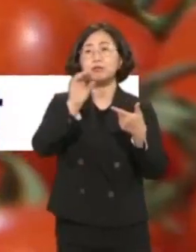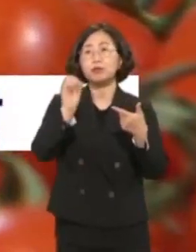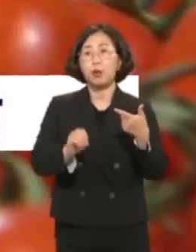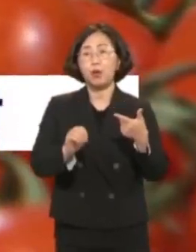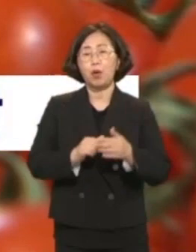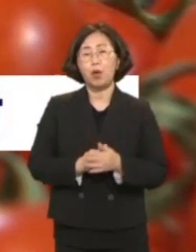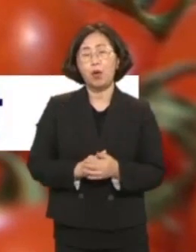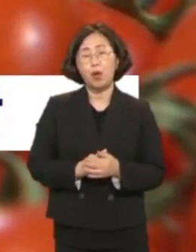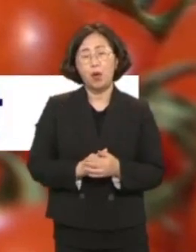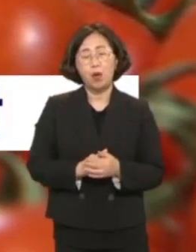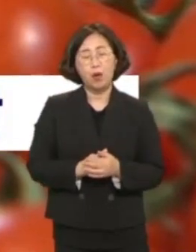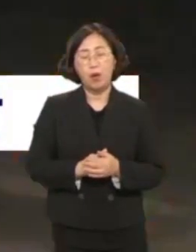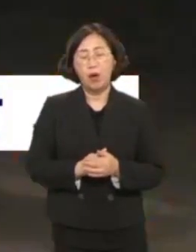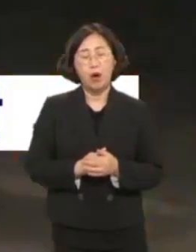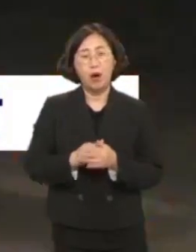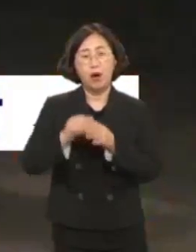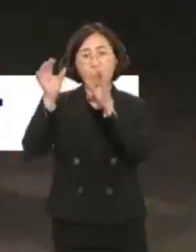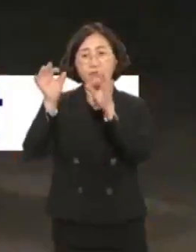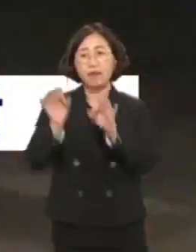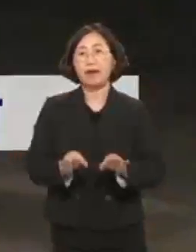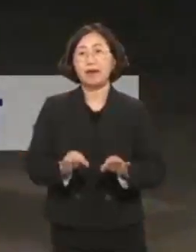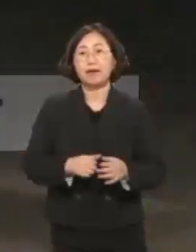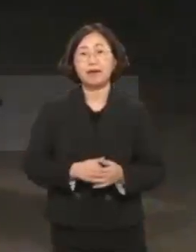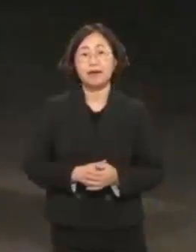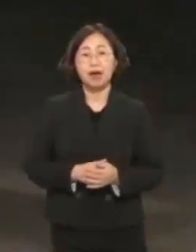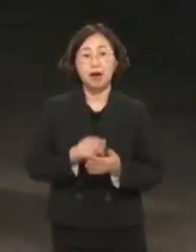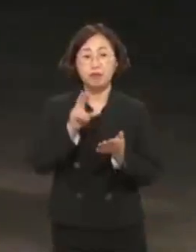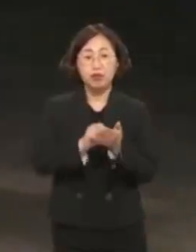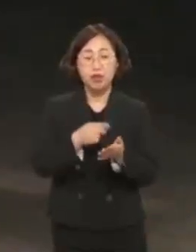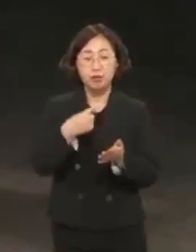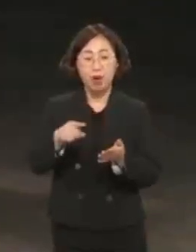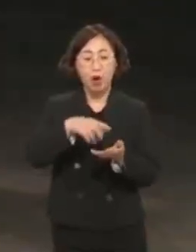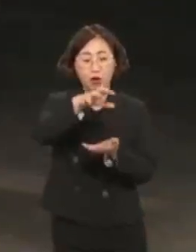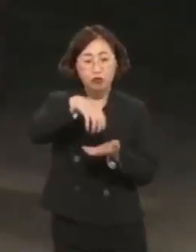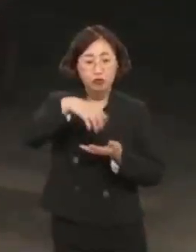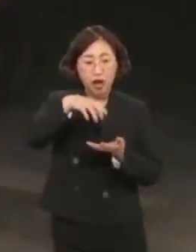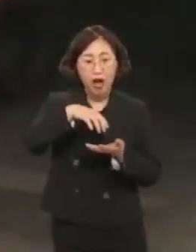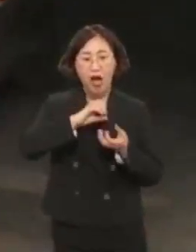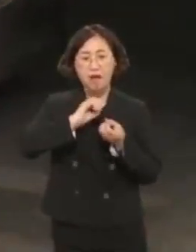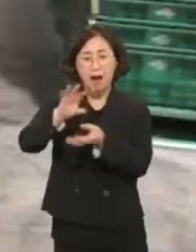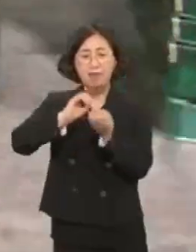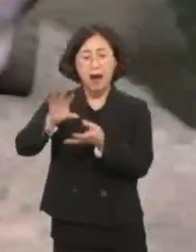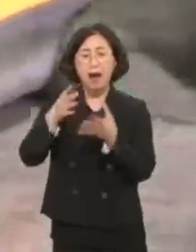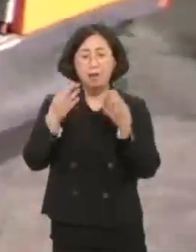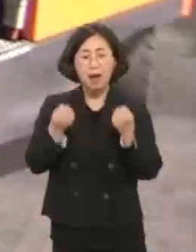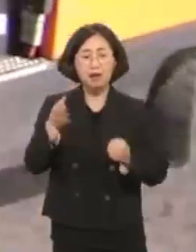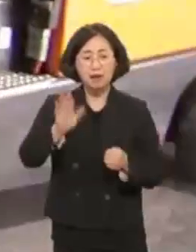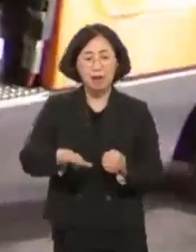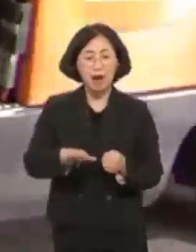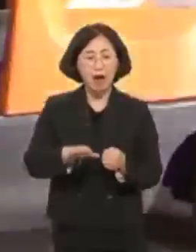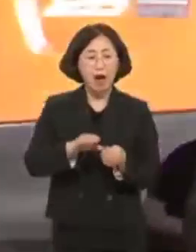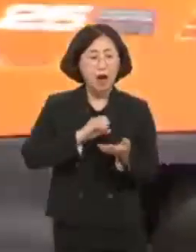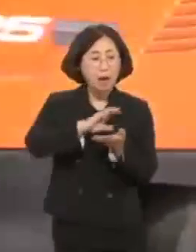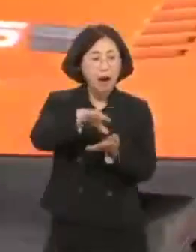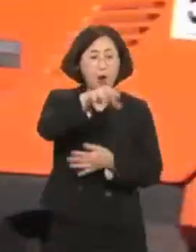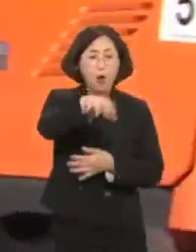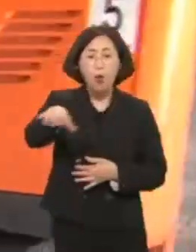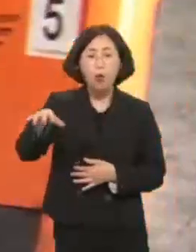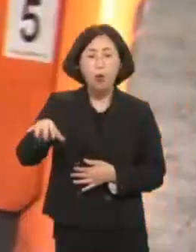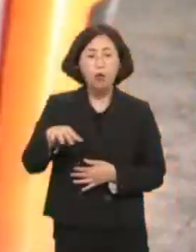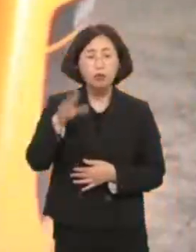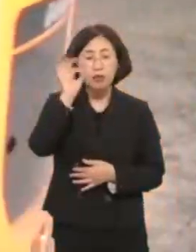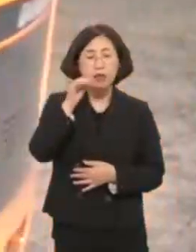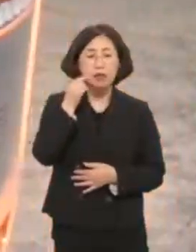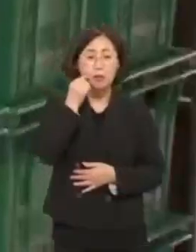전 품종으로 피해가 확산셉니다. 더 큰 문제는 수확철 출하가 쇄도하고 있지만 산지에선 소비처를 찾지 못해 재고가